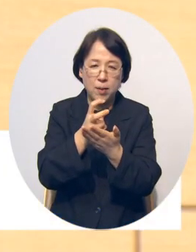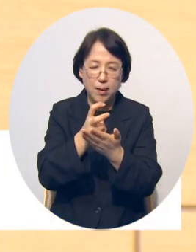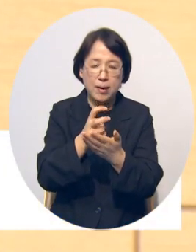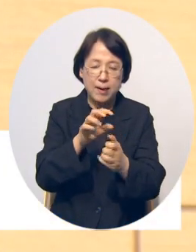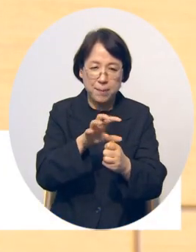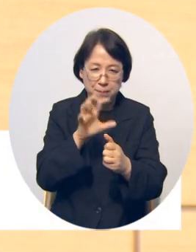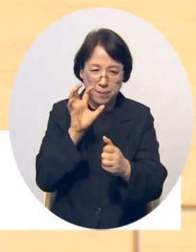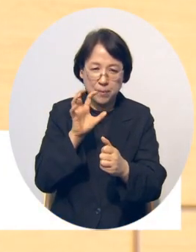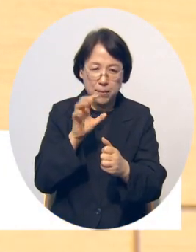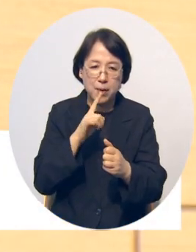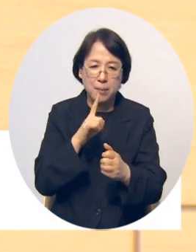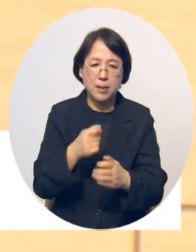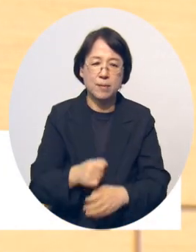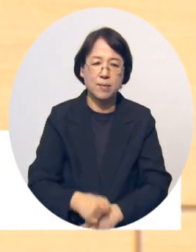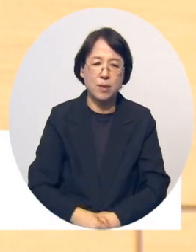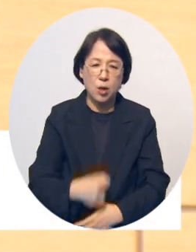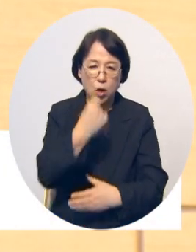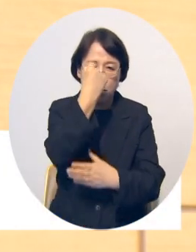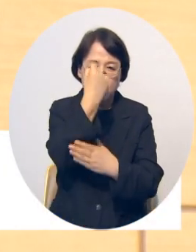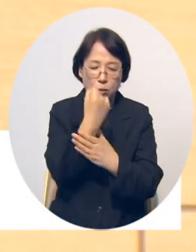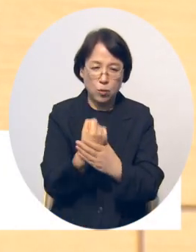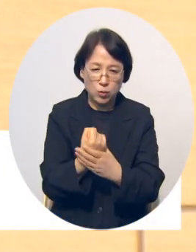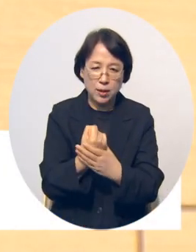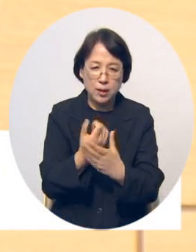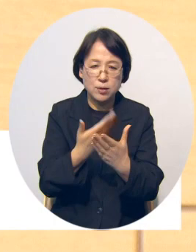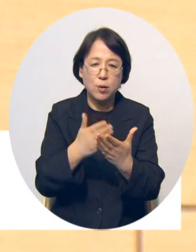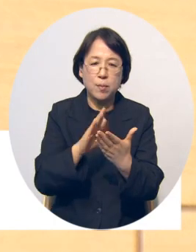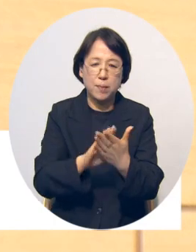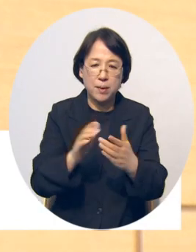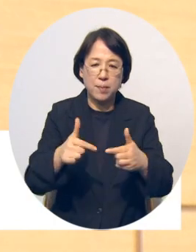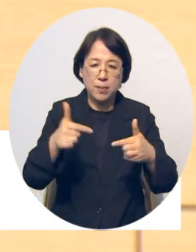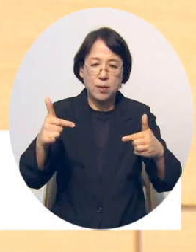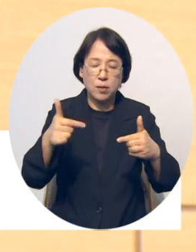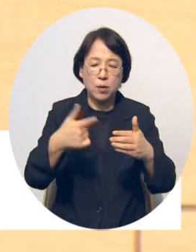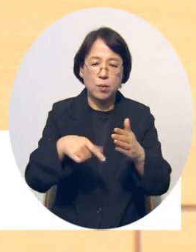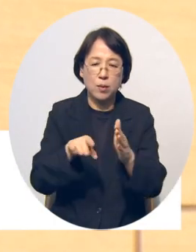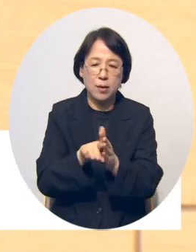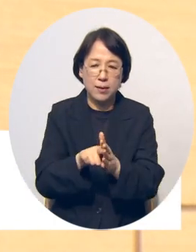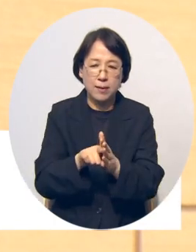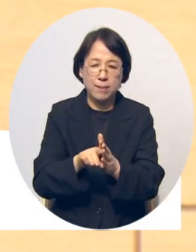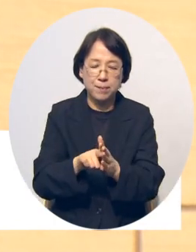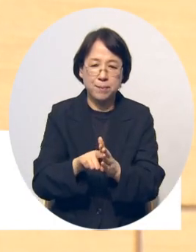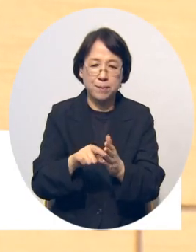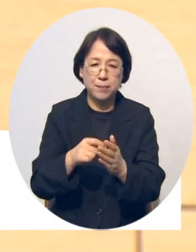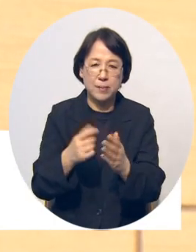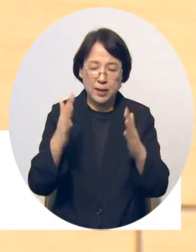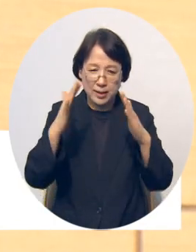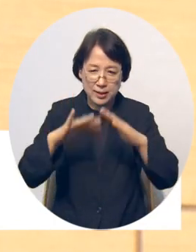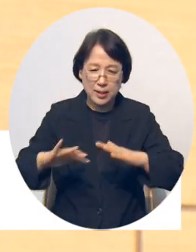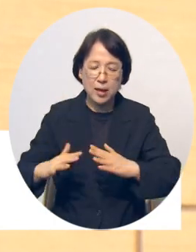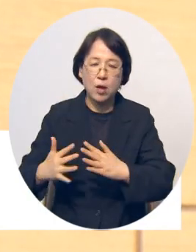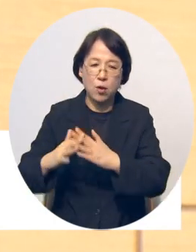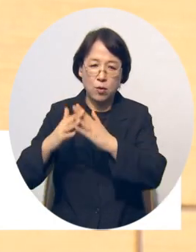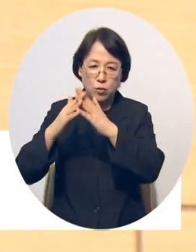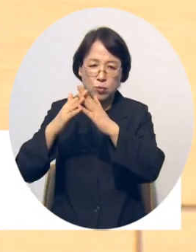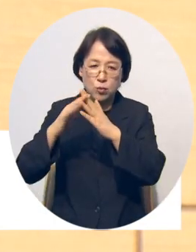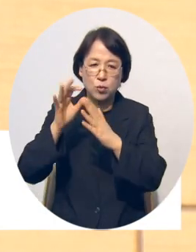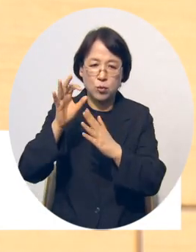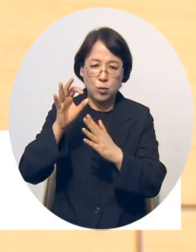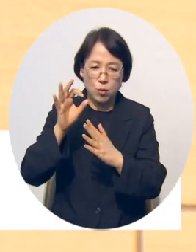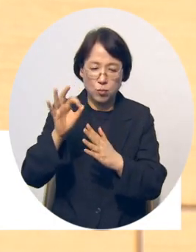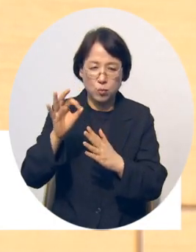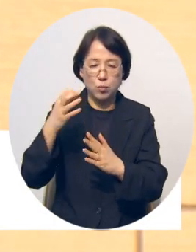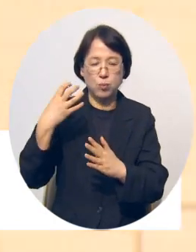노후된 원도심의 광역적인 정비를 활성화하기 위해서 재건축 부담금을 완화하고 분양가